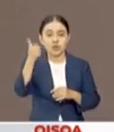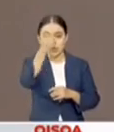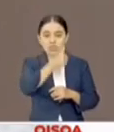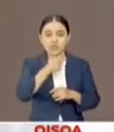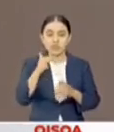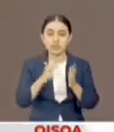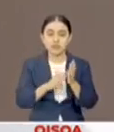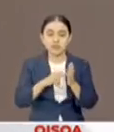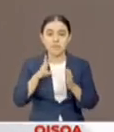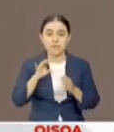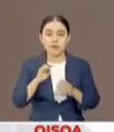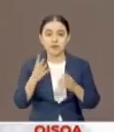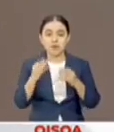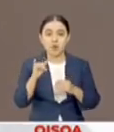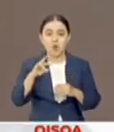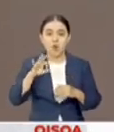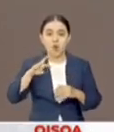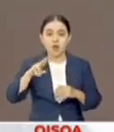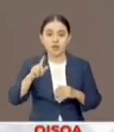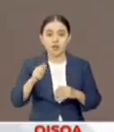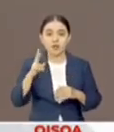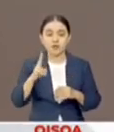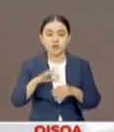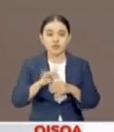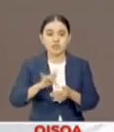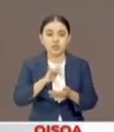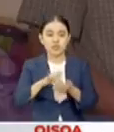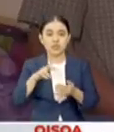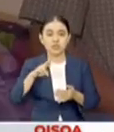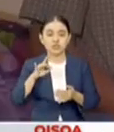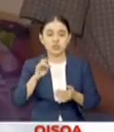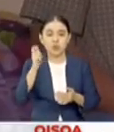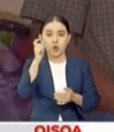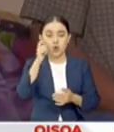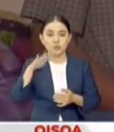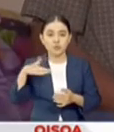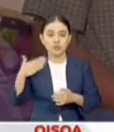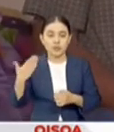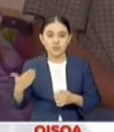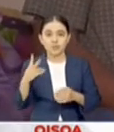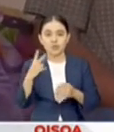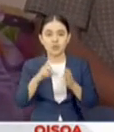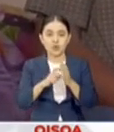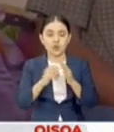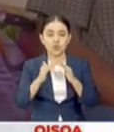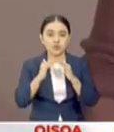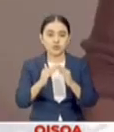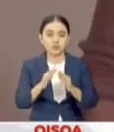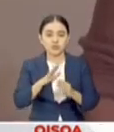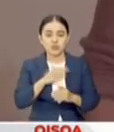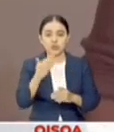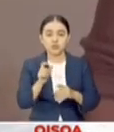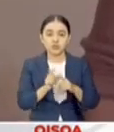2023-yilning 8-mart kuni Olga Tuykinaga Toshkent shahri hamda Yashnobod tumani hokimligi tomonidan 2 xonali uy berilgan.